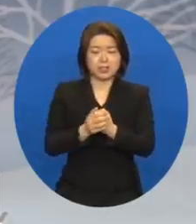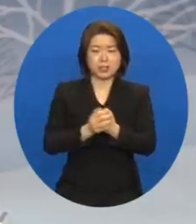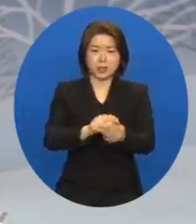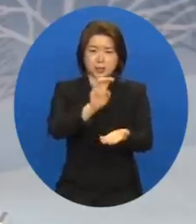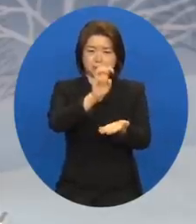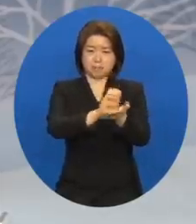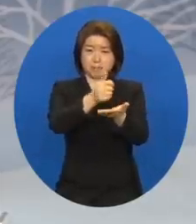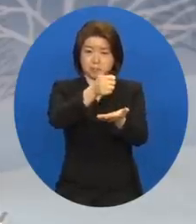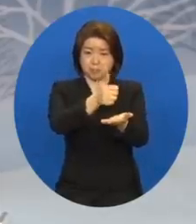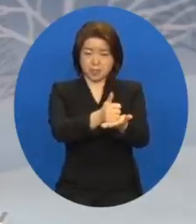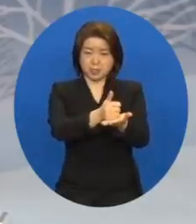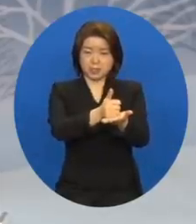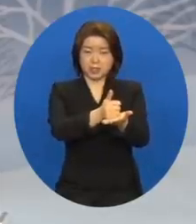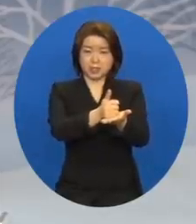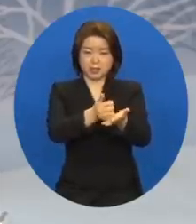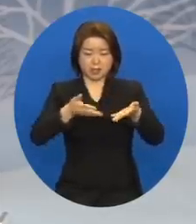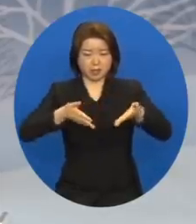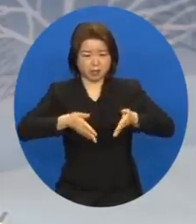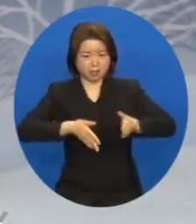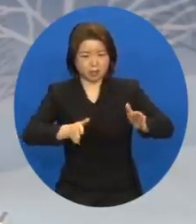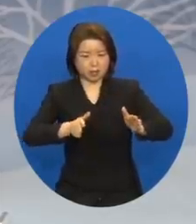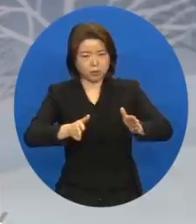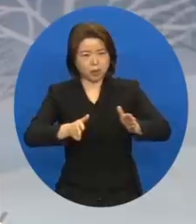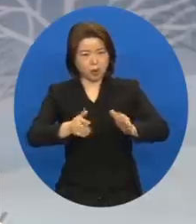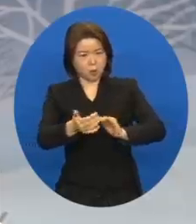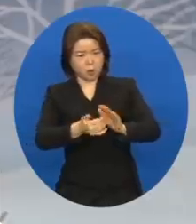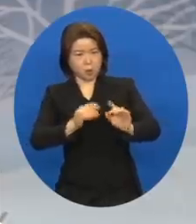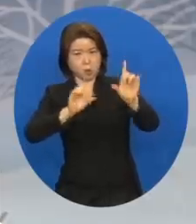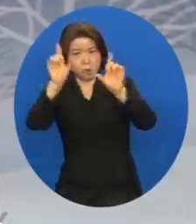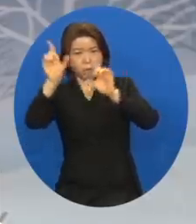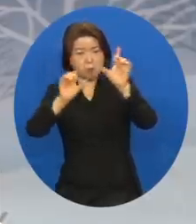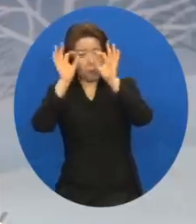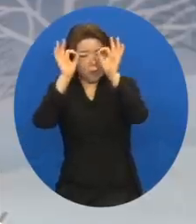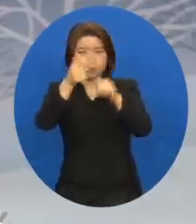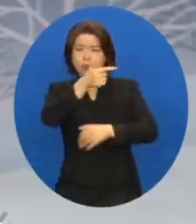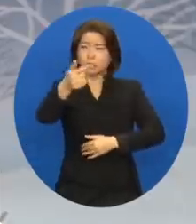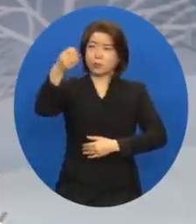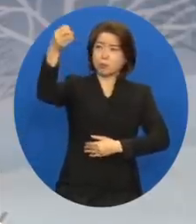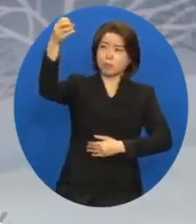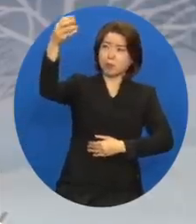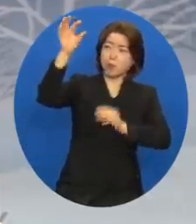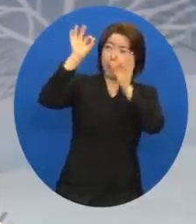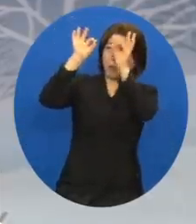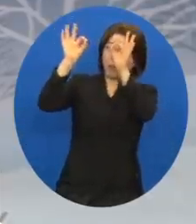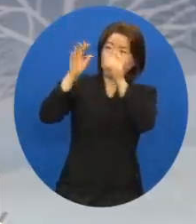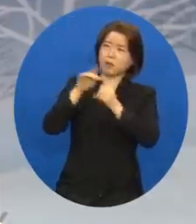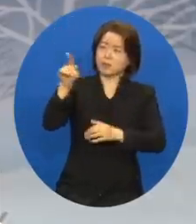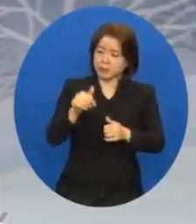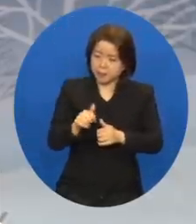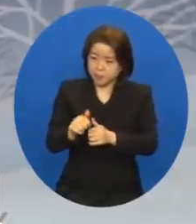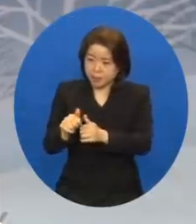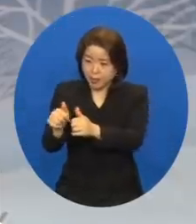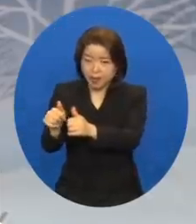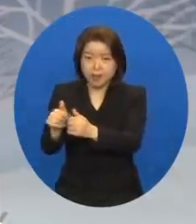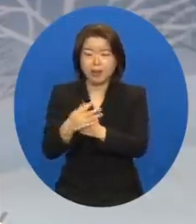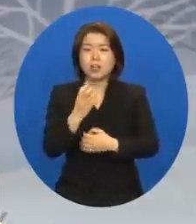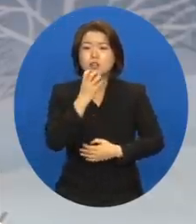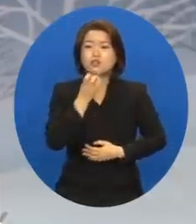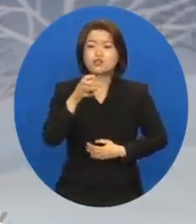메시아가 난 그런 징조가 보이는 큰 별을 보고 그 별을 따라 유대 땅까지